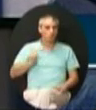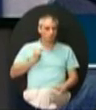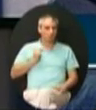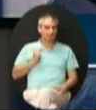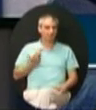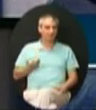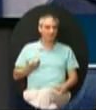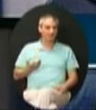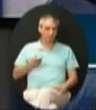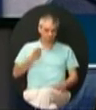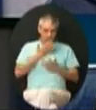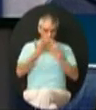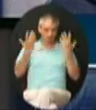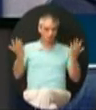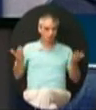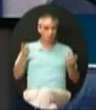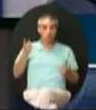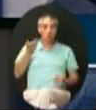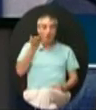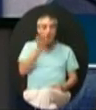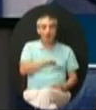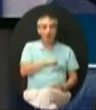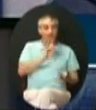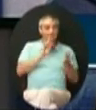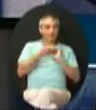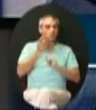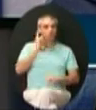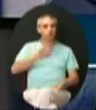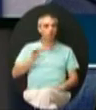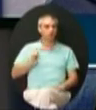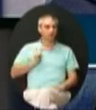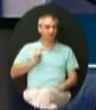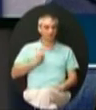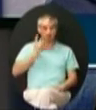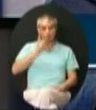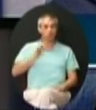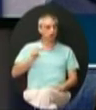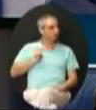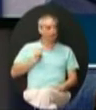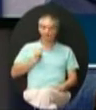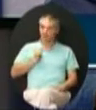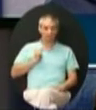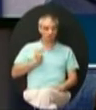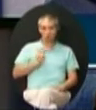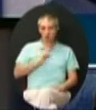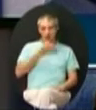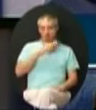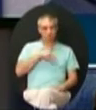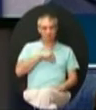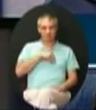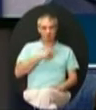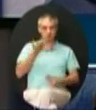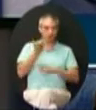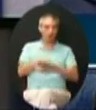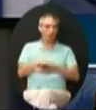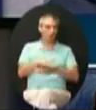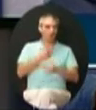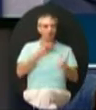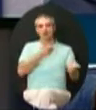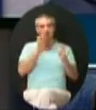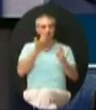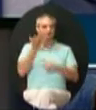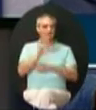צה"ל. זה ברור, הוא הרג בניגוד לפקודות. הפקודות של צה"ל אינן מתירות להרוג,